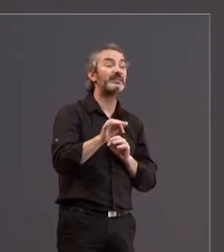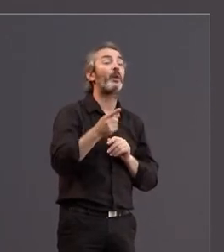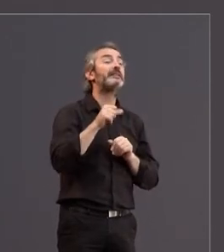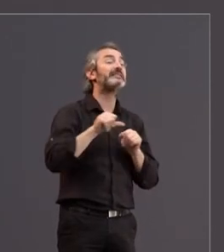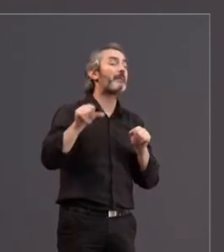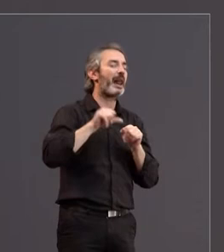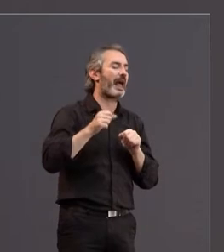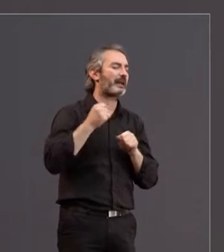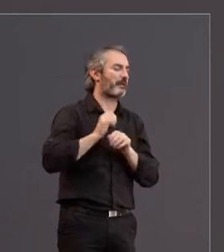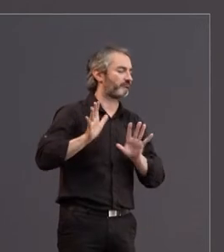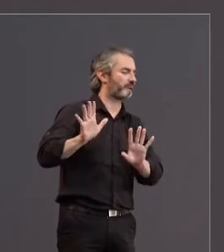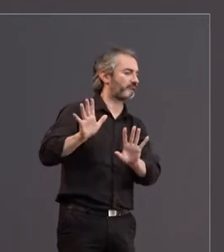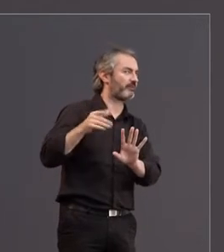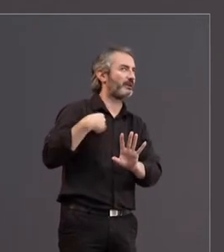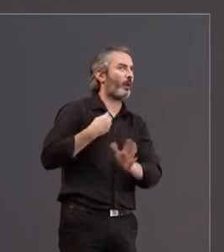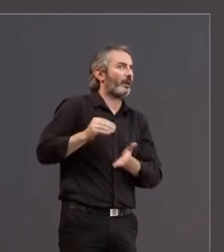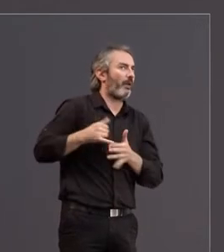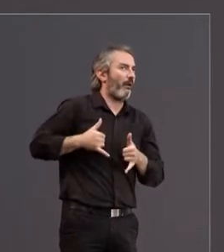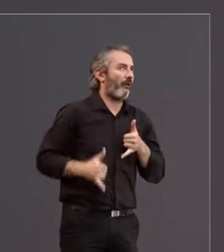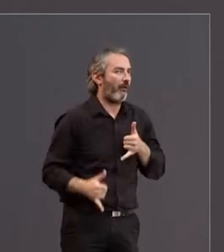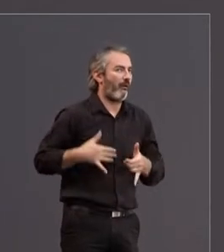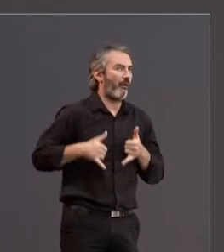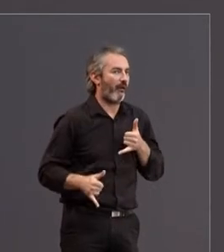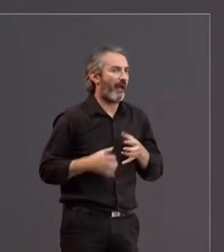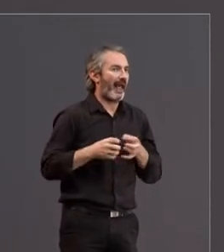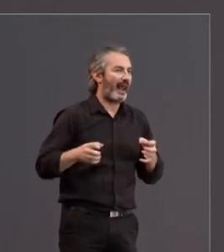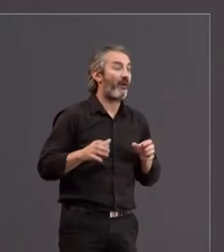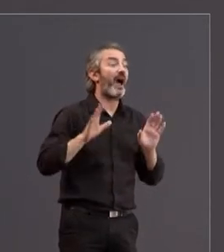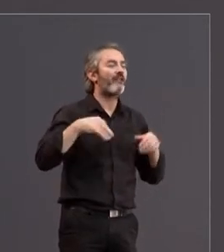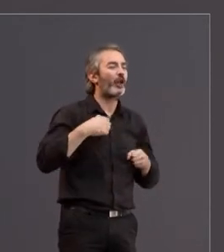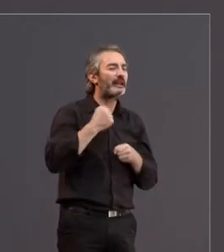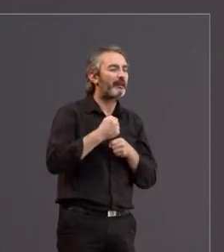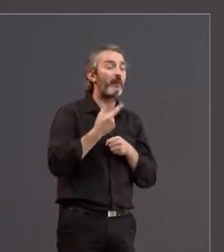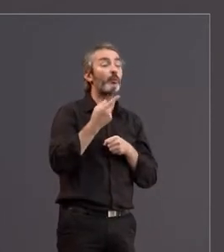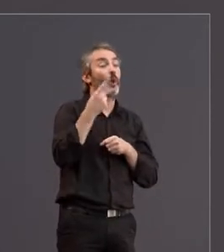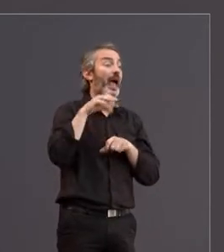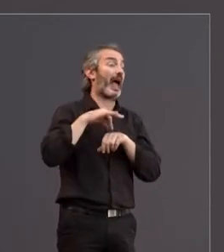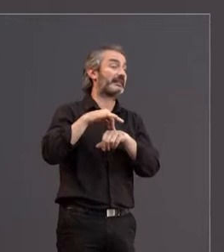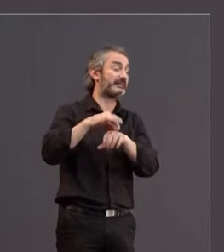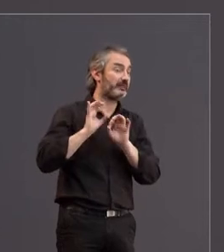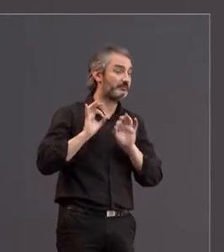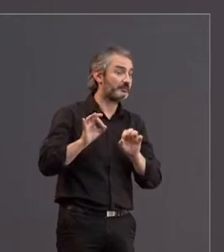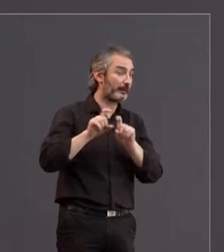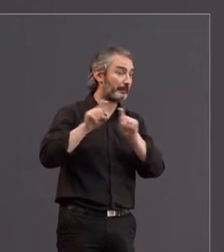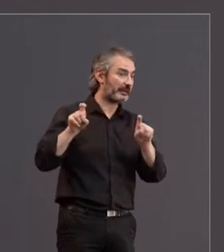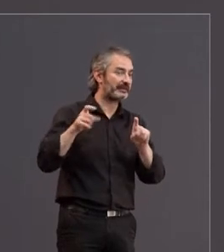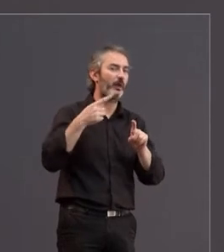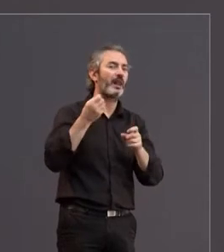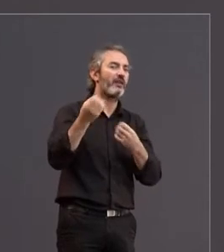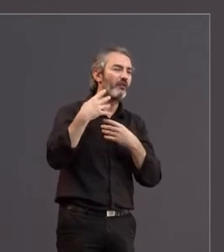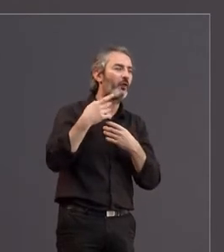res. Pensava, i si fico la pota en una cosa més greu? Llavors també treballava per una agència que em passava